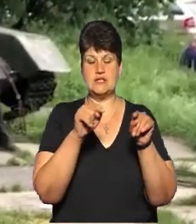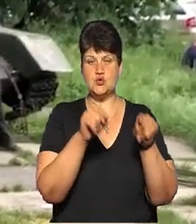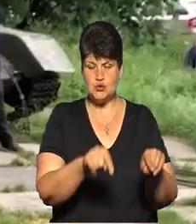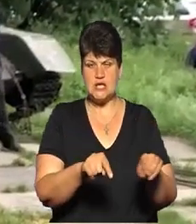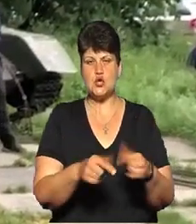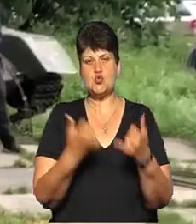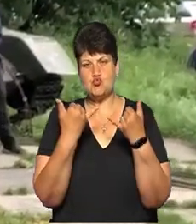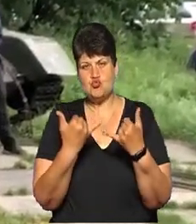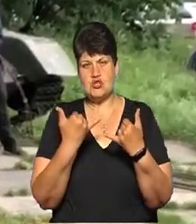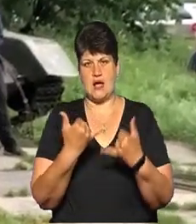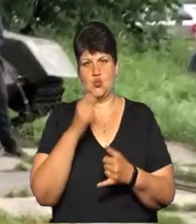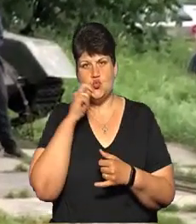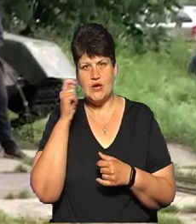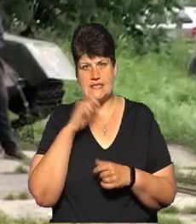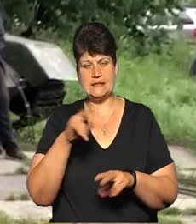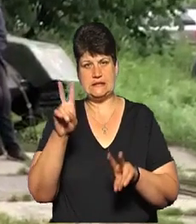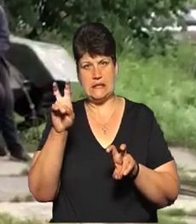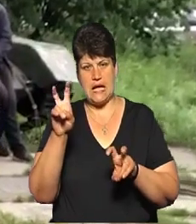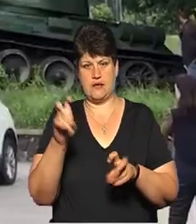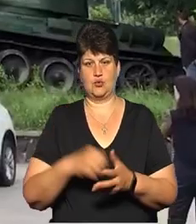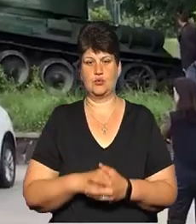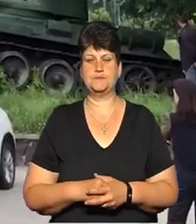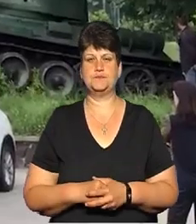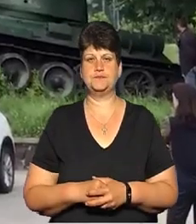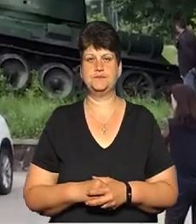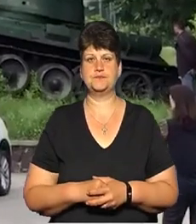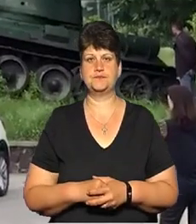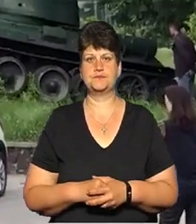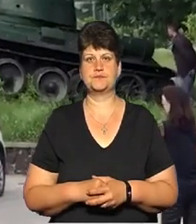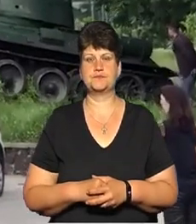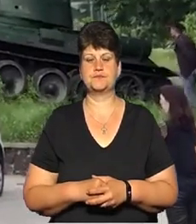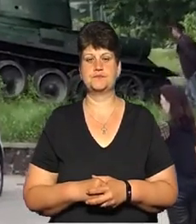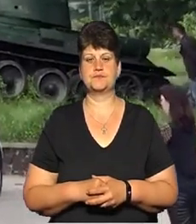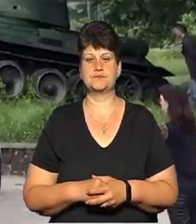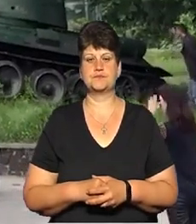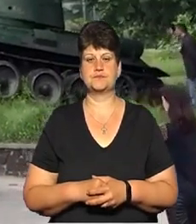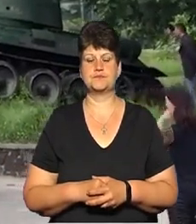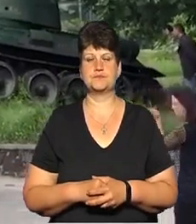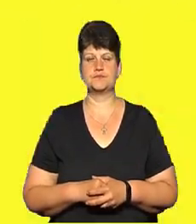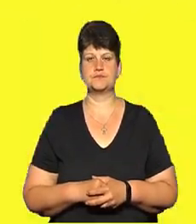щоб мати дозволити в нашій землі.